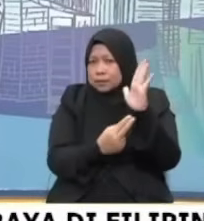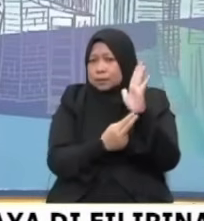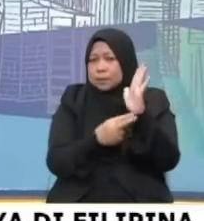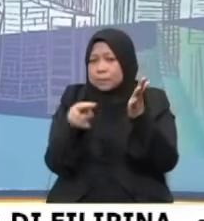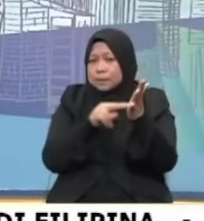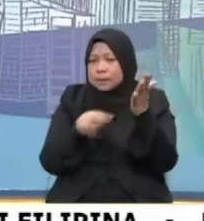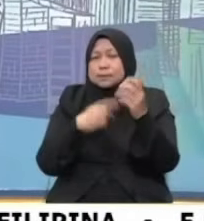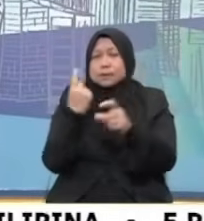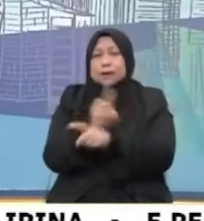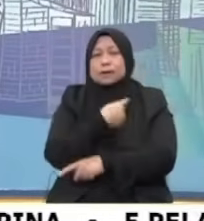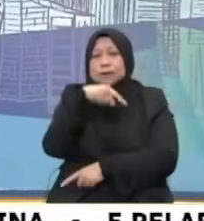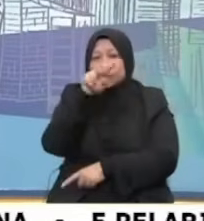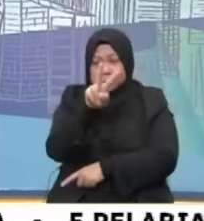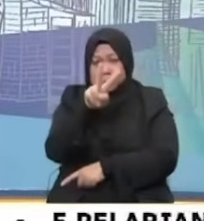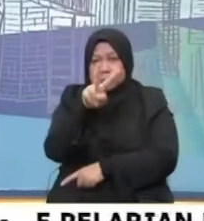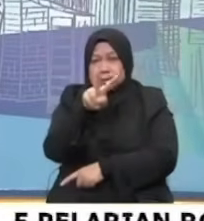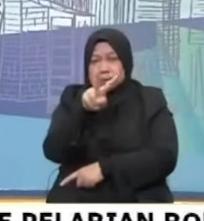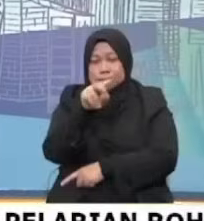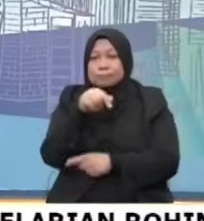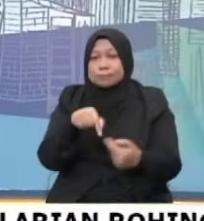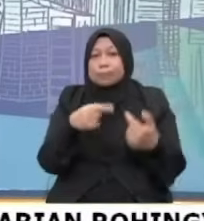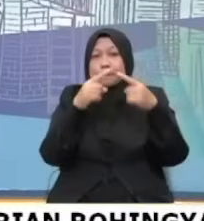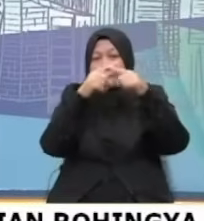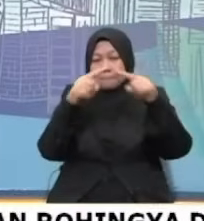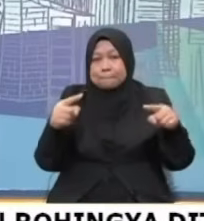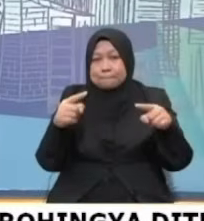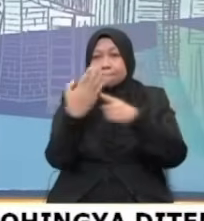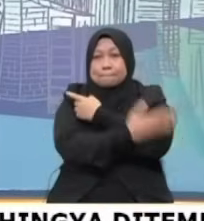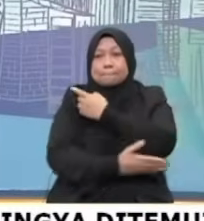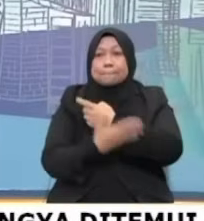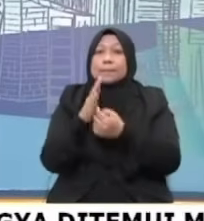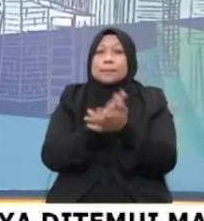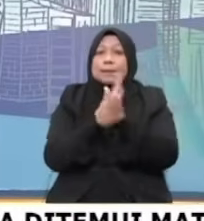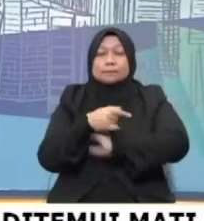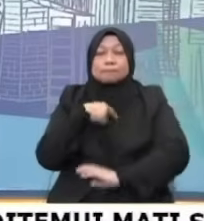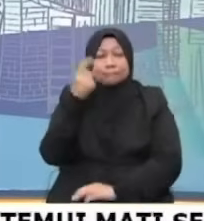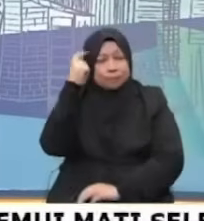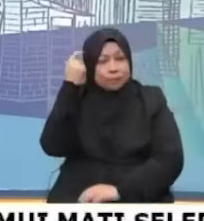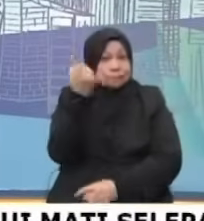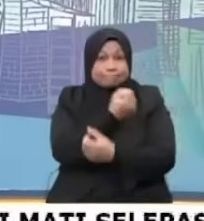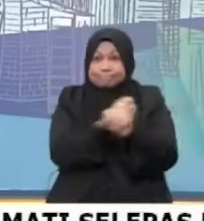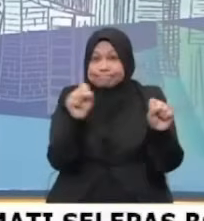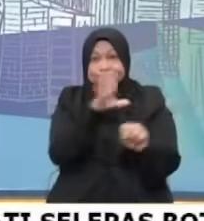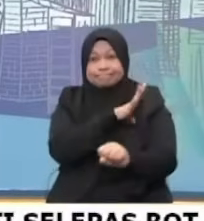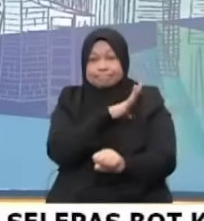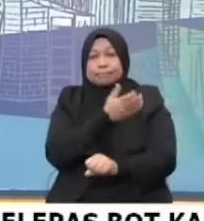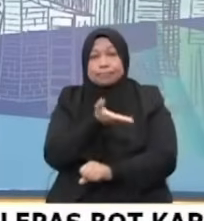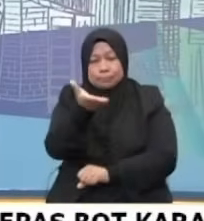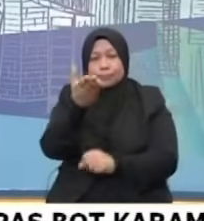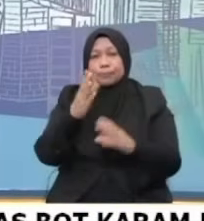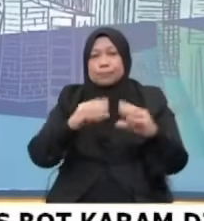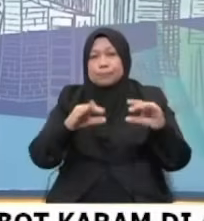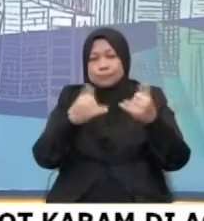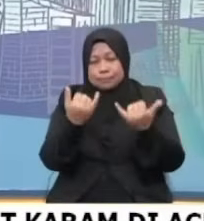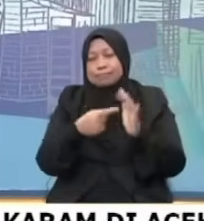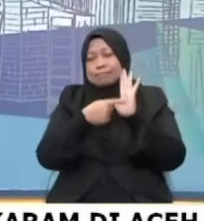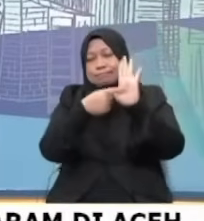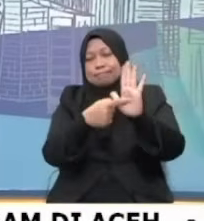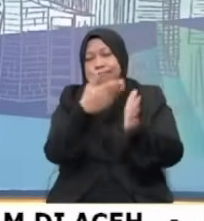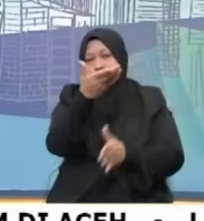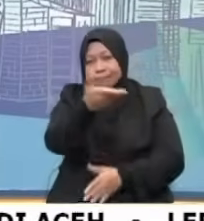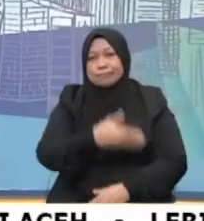bacaan kali yang kedua di dewan negara jadi saya fikir dewan negara sudah pun bersedia untuk sesi perbahasan kita saksikan